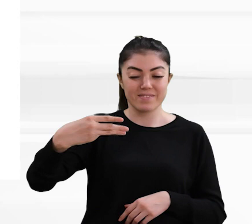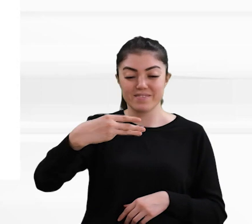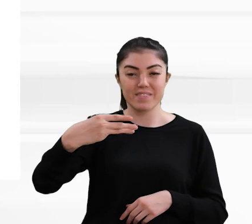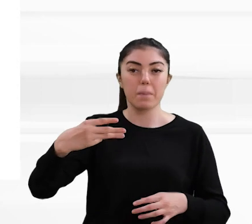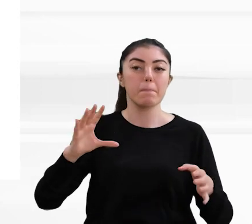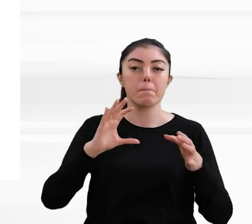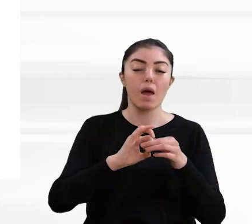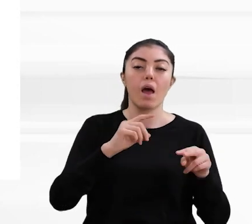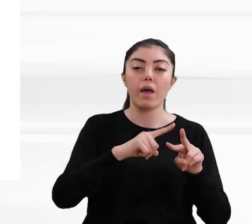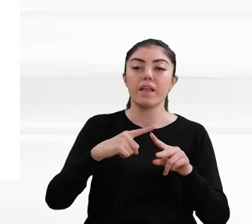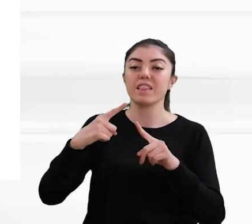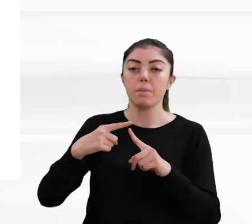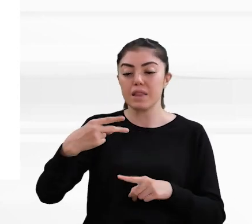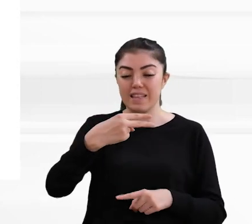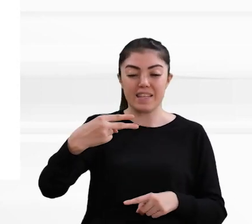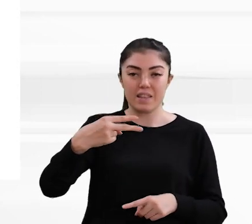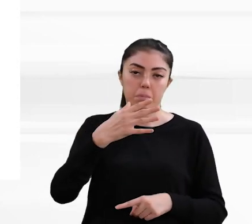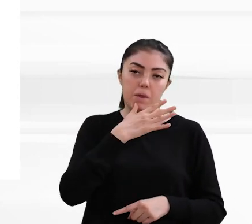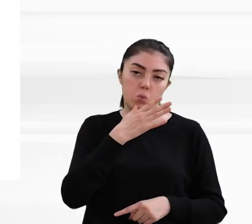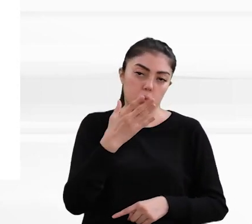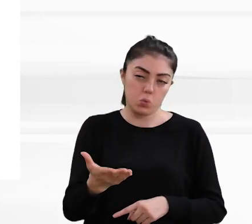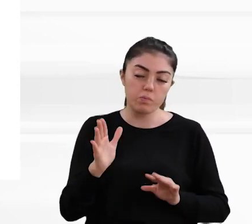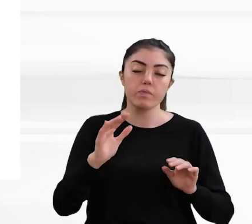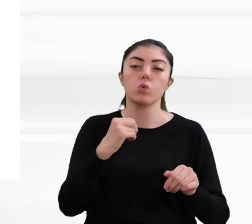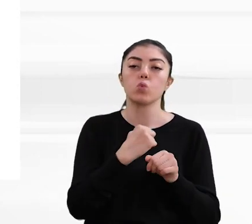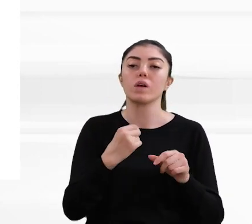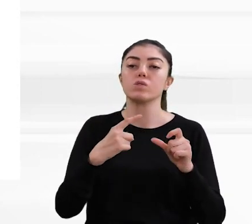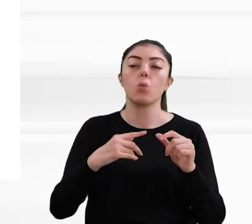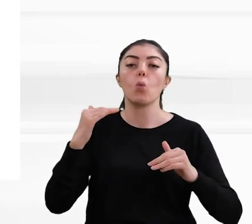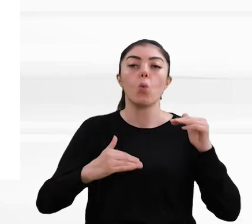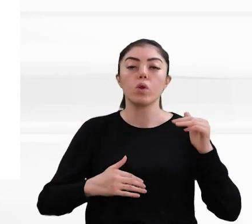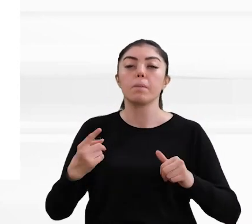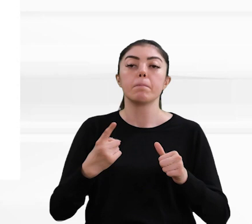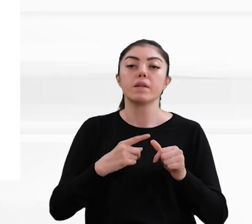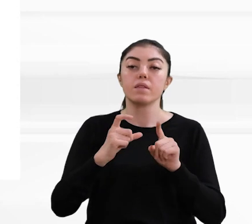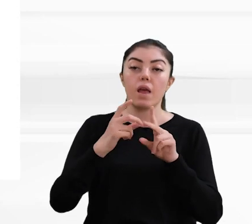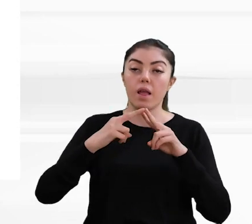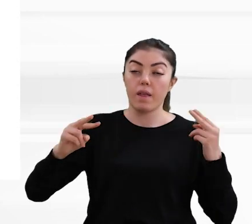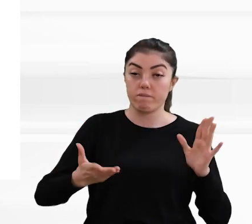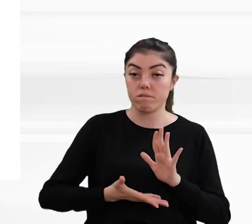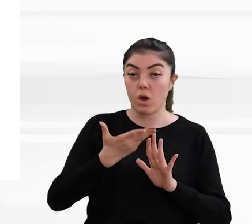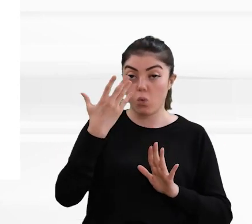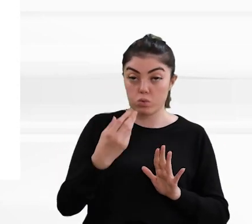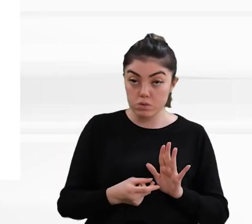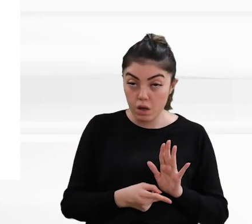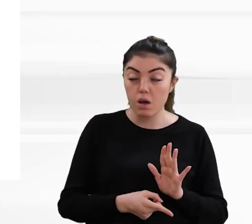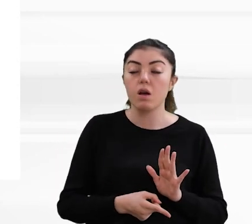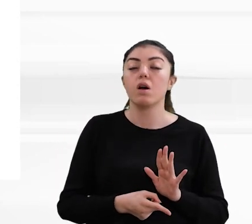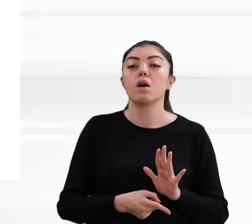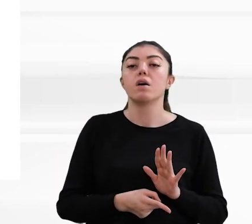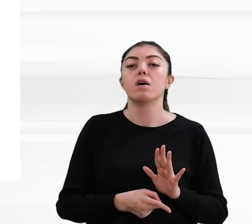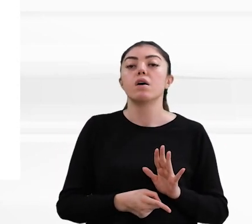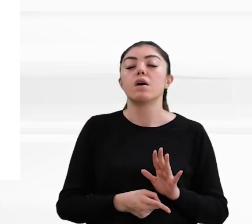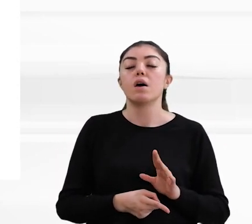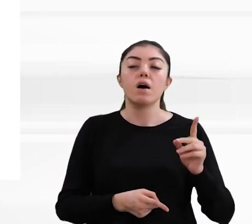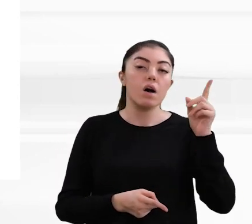Adel ile kimin Arasında İki hidrojen bağlarının bulunduğu bilirsek guanin sitozin oranı birinci değil ya da daha fazla ise öyle demiştik Bu aynı Station